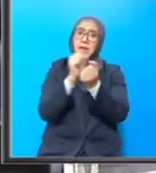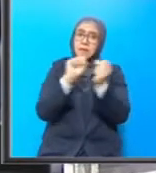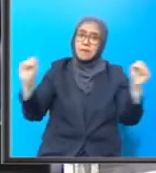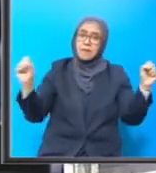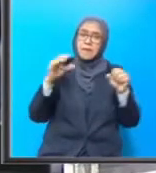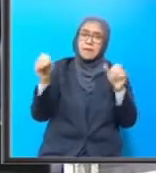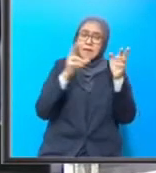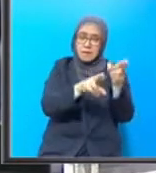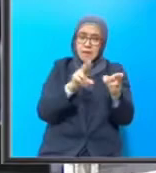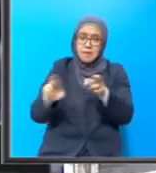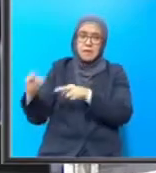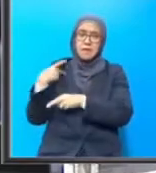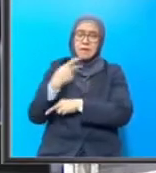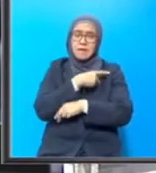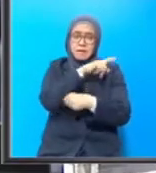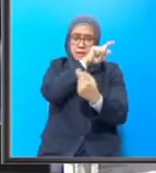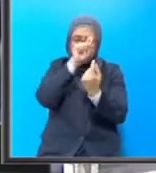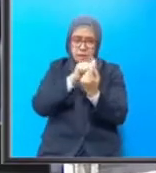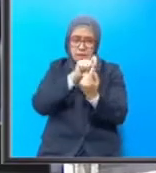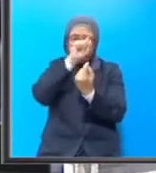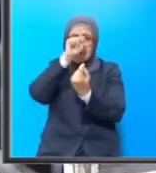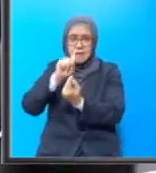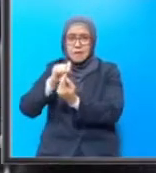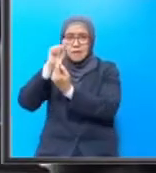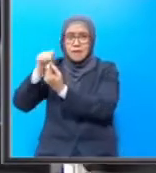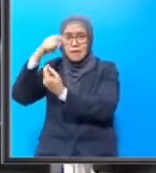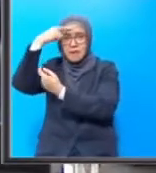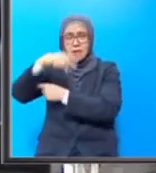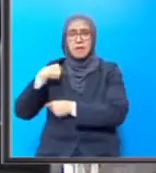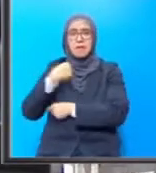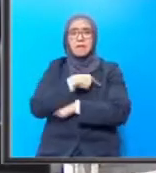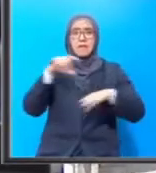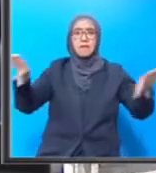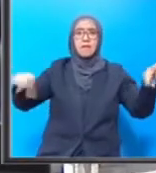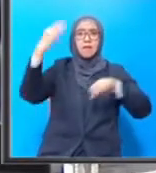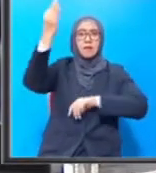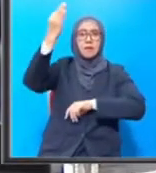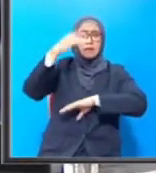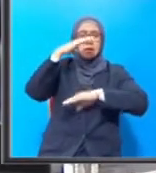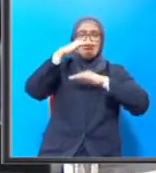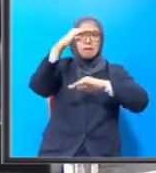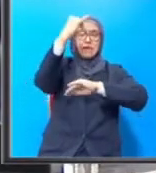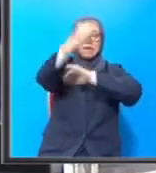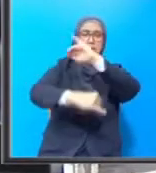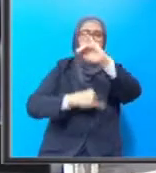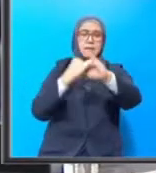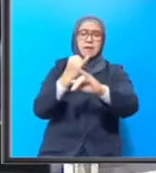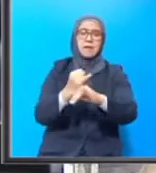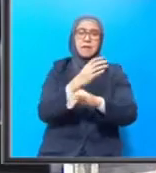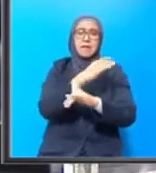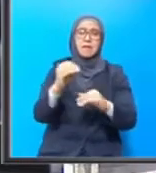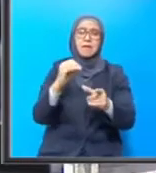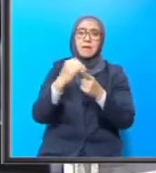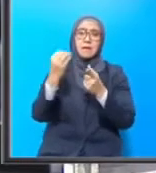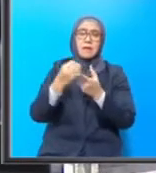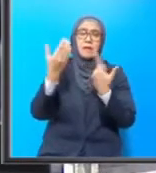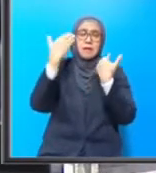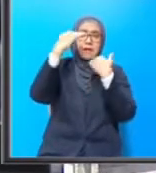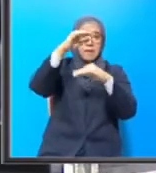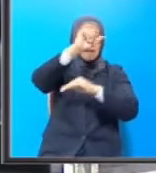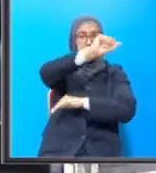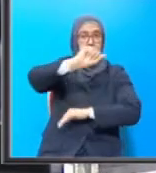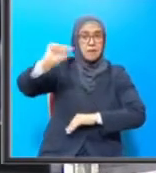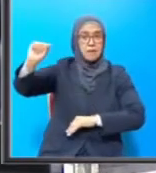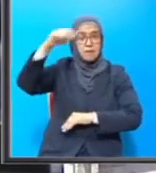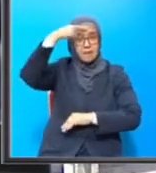dan perancangan kita yang rapi untuk kita mengadakan forum di pernikahan Tarra bangsa ataupun di peringkat SY